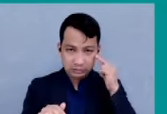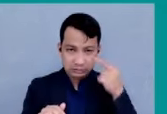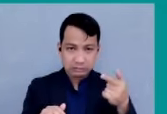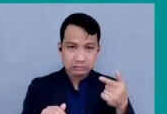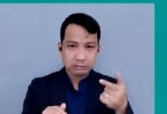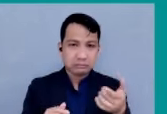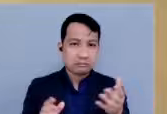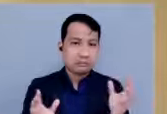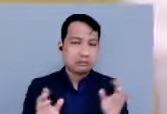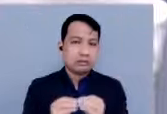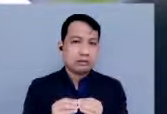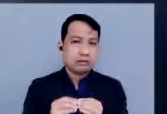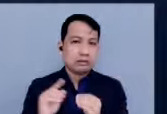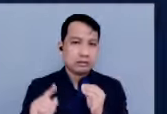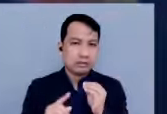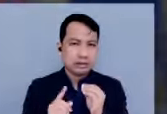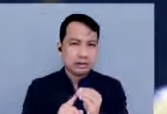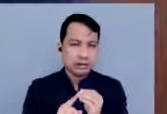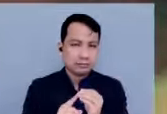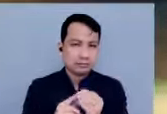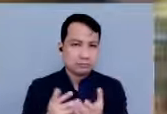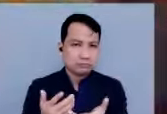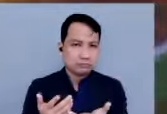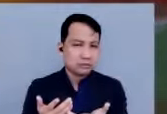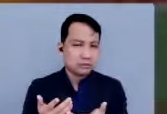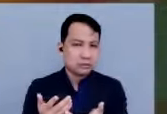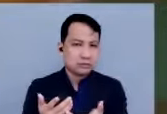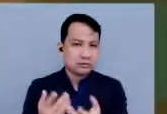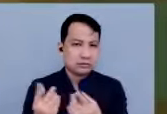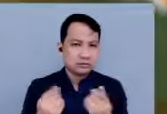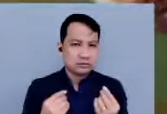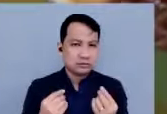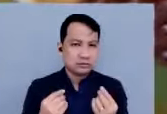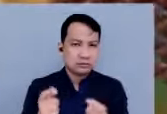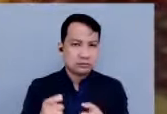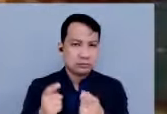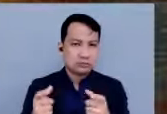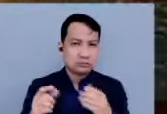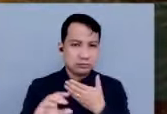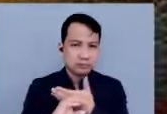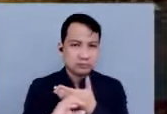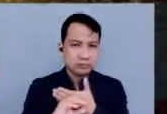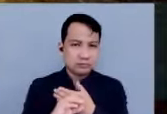ay tungkol sa mga inaward nila na kontrata